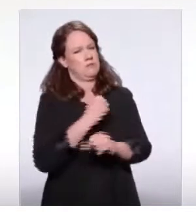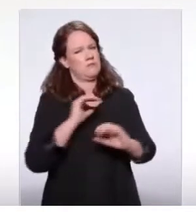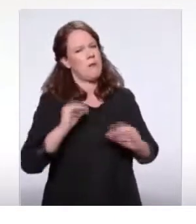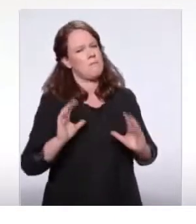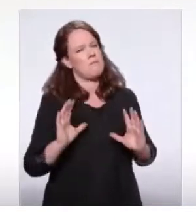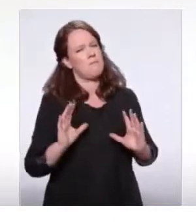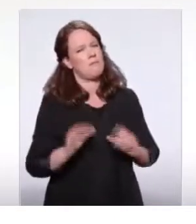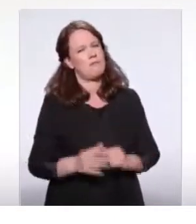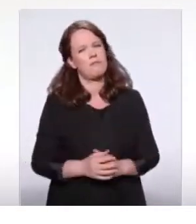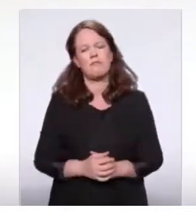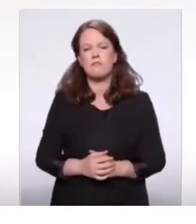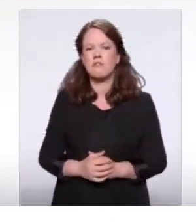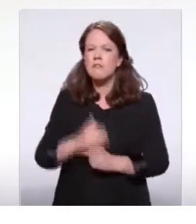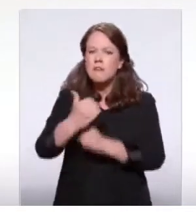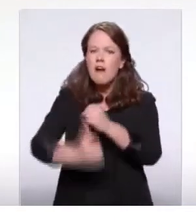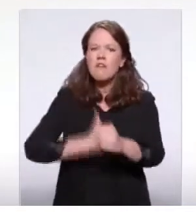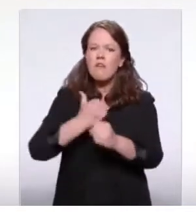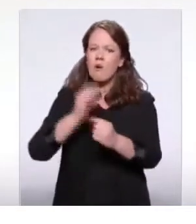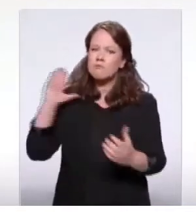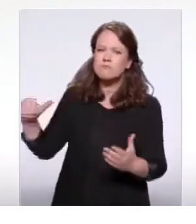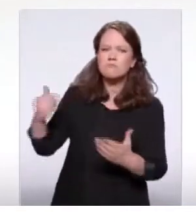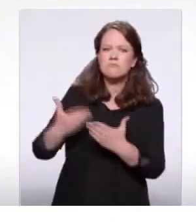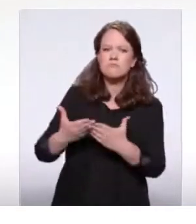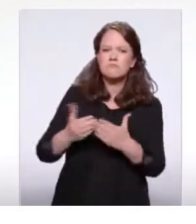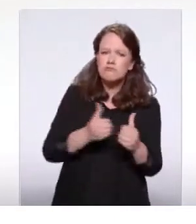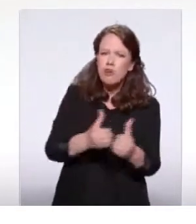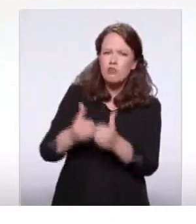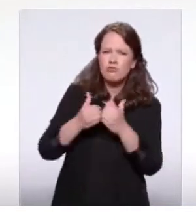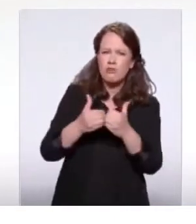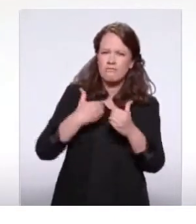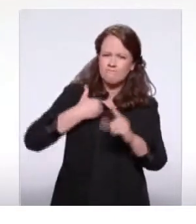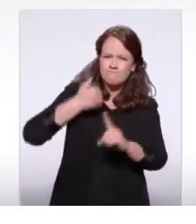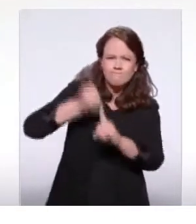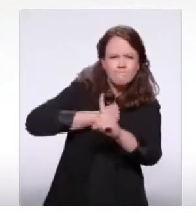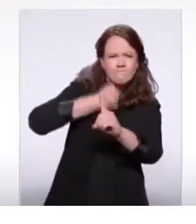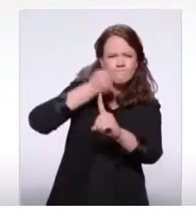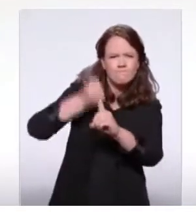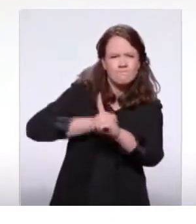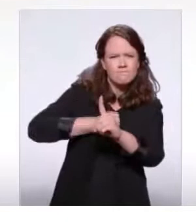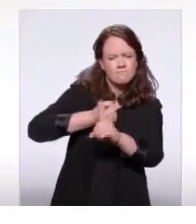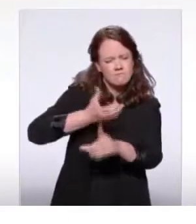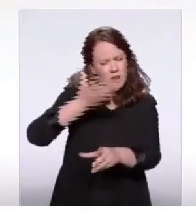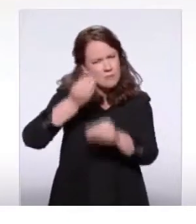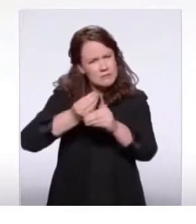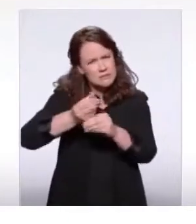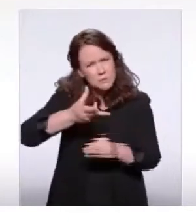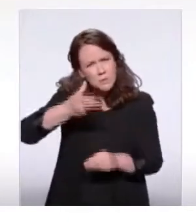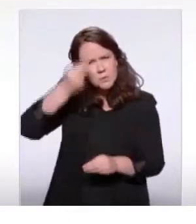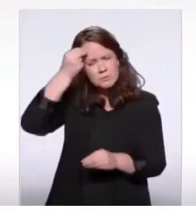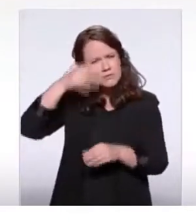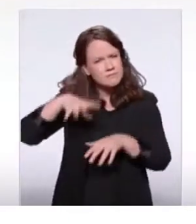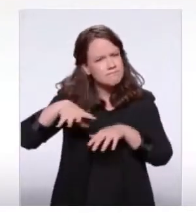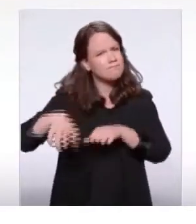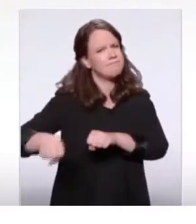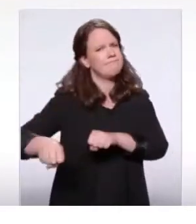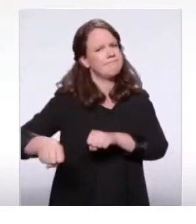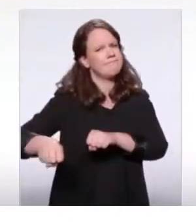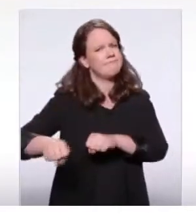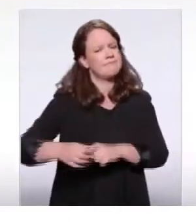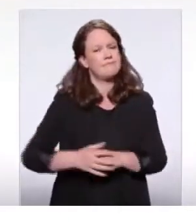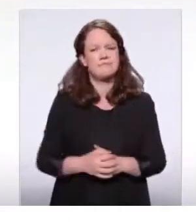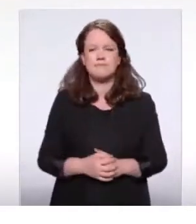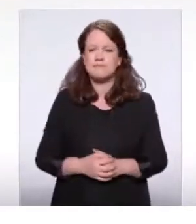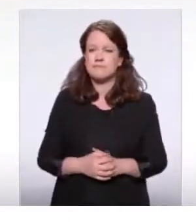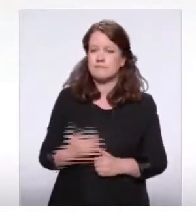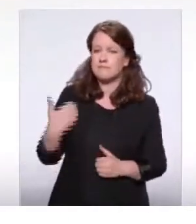an où, ensemble, nous avons résisté et appris, où nous avons tenu. Je vous l'avais dit dès le début,